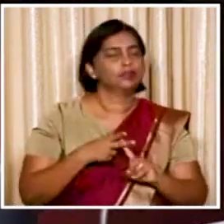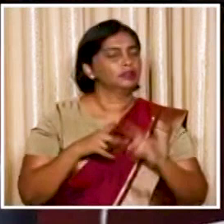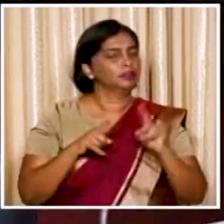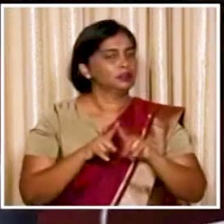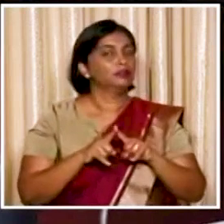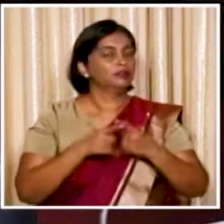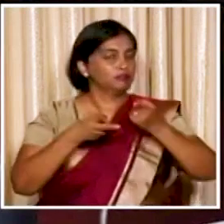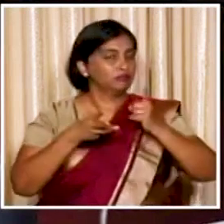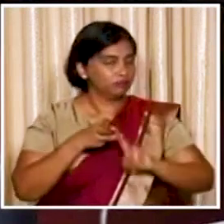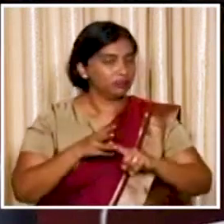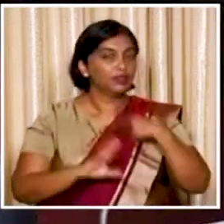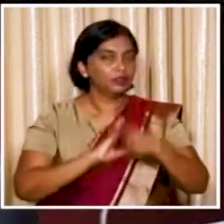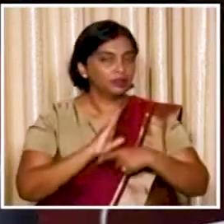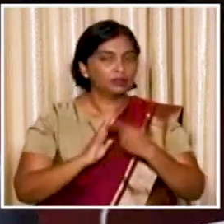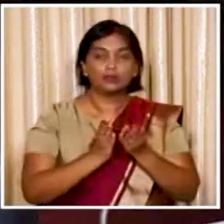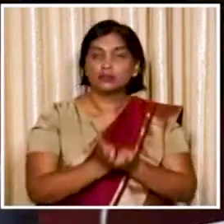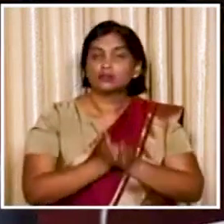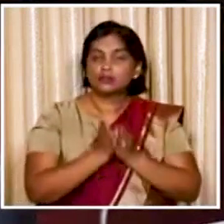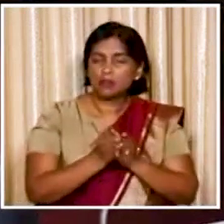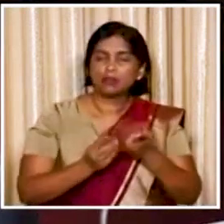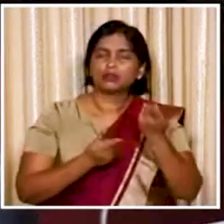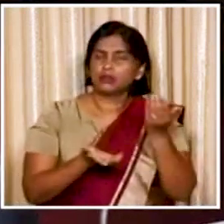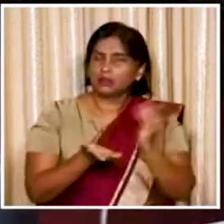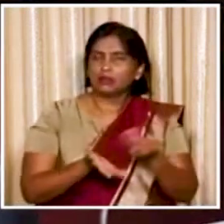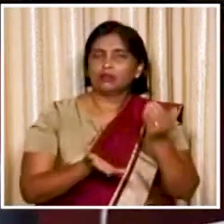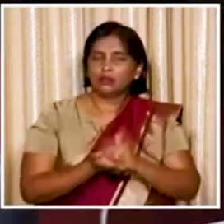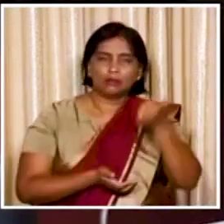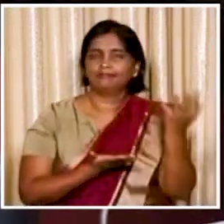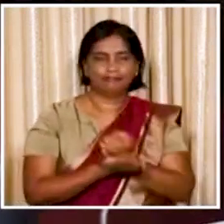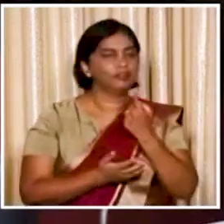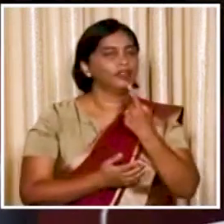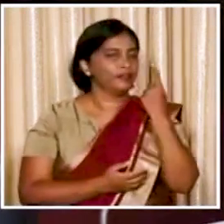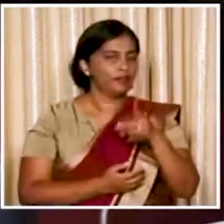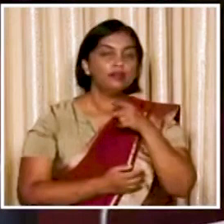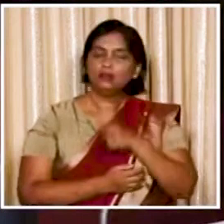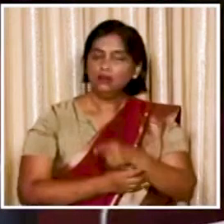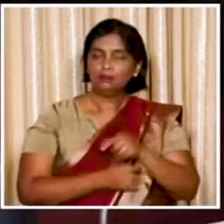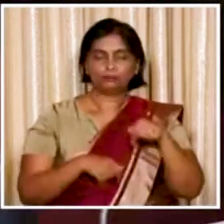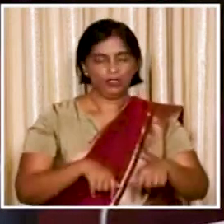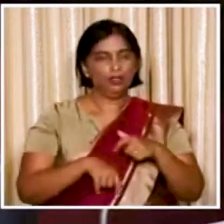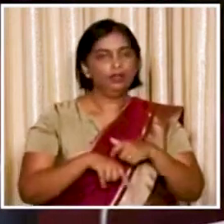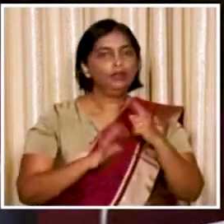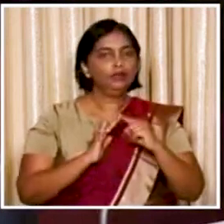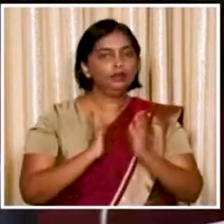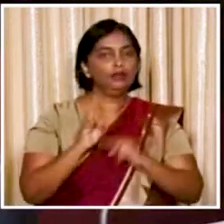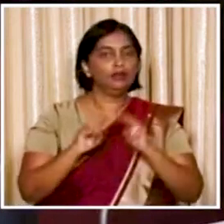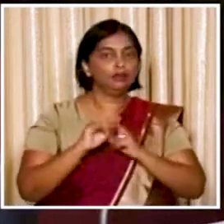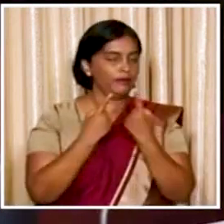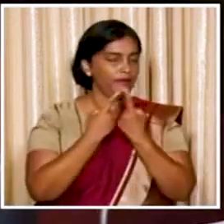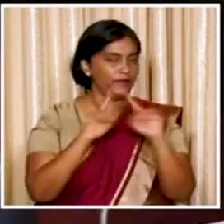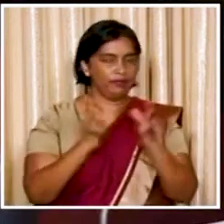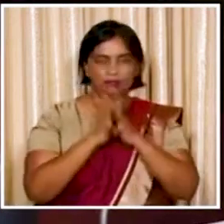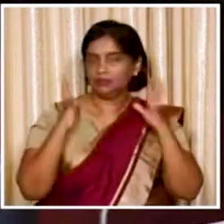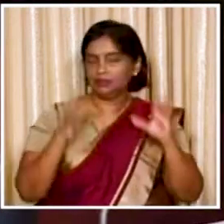ඒත් අමතරව මේ රටේ සම්පත් දිගින් දිගටම මංකොල්ල කපු නිසා. හැබැයි මේ වතාවේ IMF එකට යන එකේ ලොකු වෙනසක්